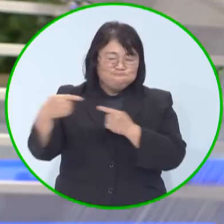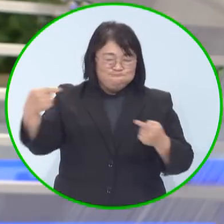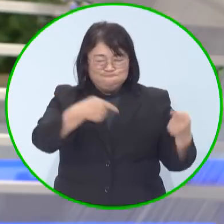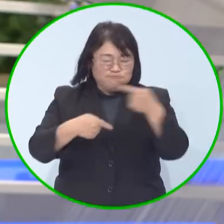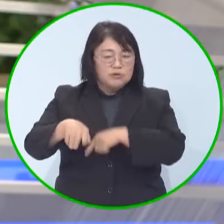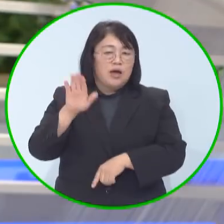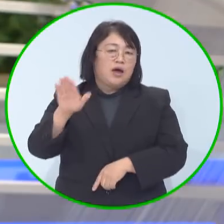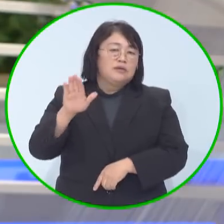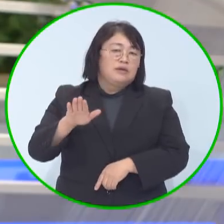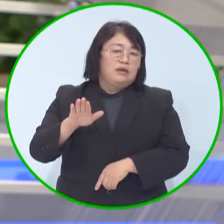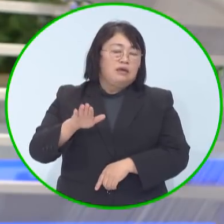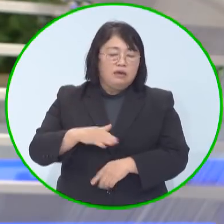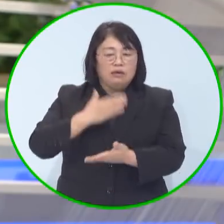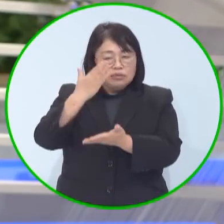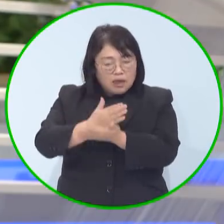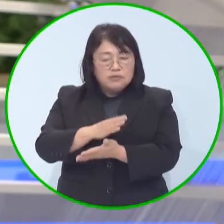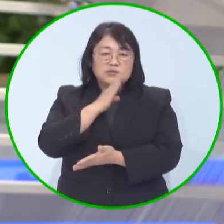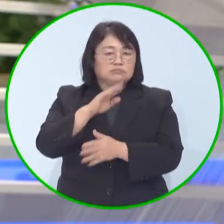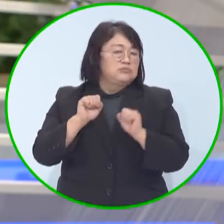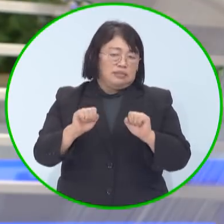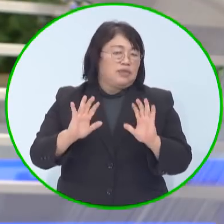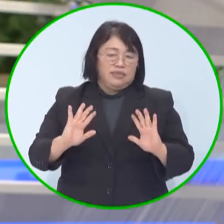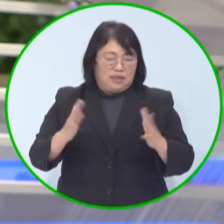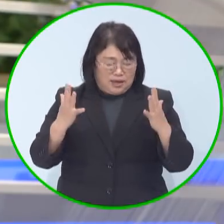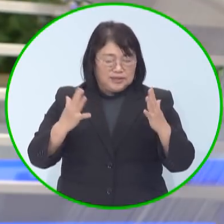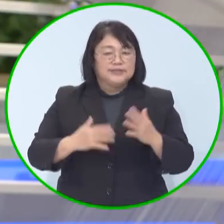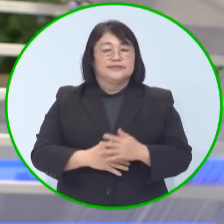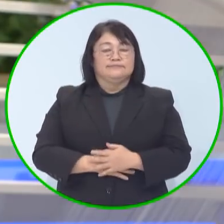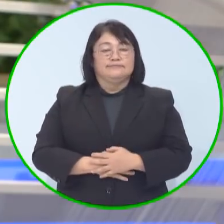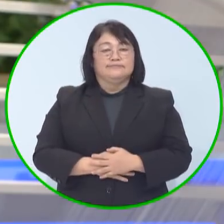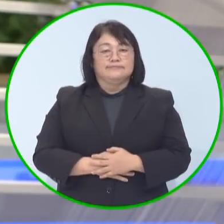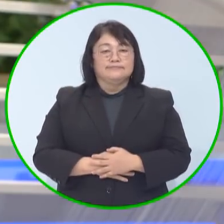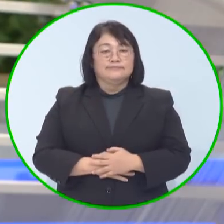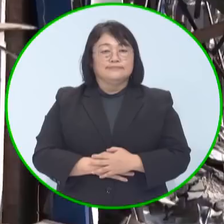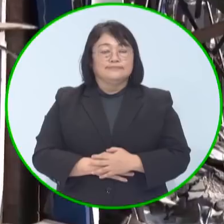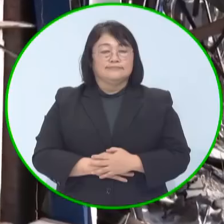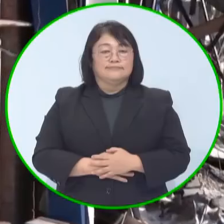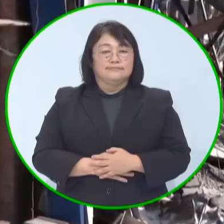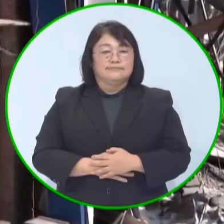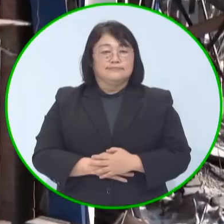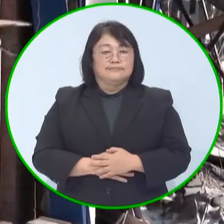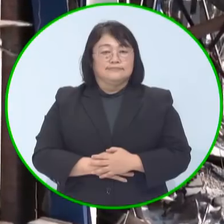が続くなど停戦には自律上行われませんでした